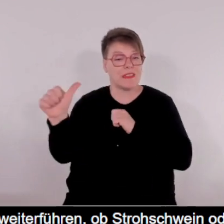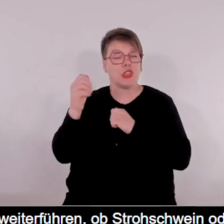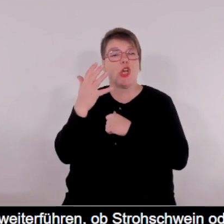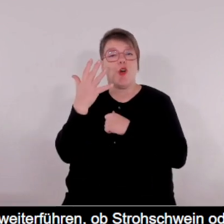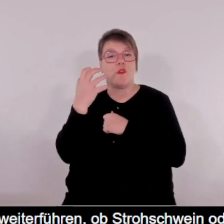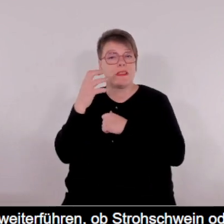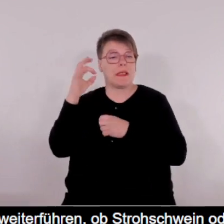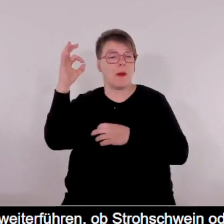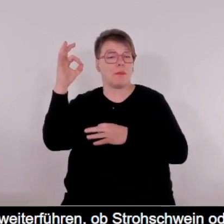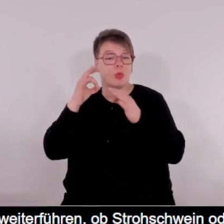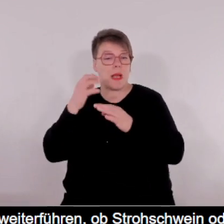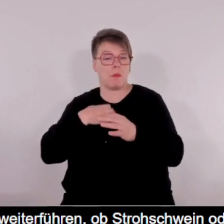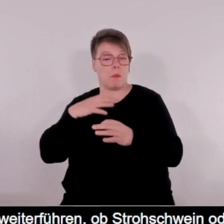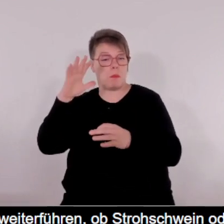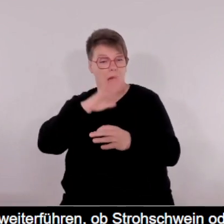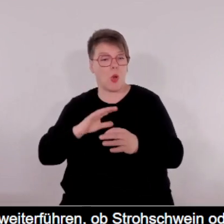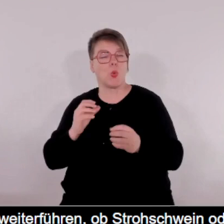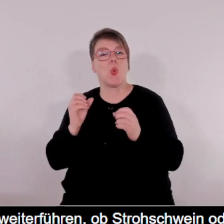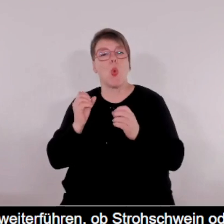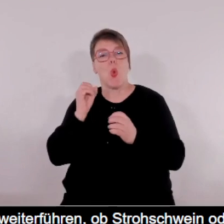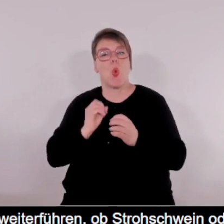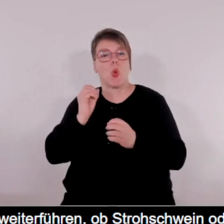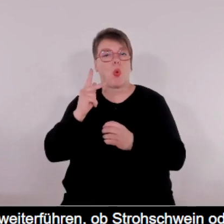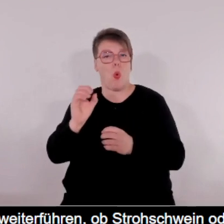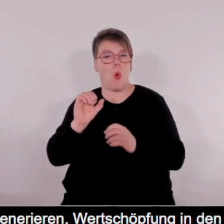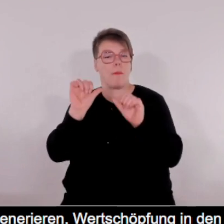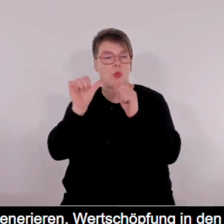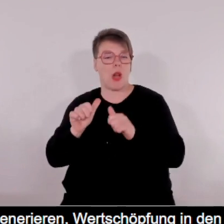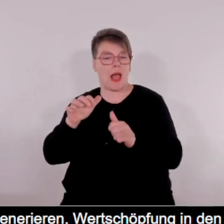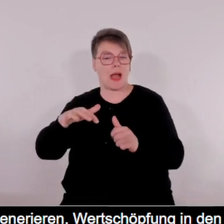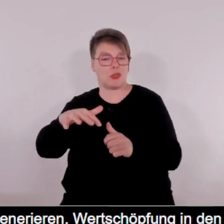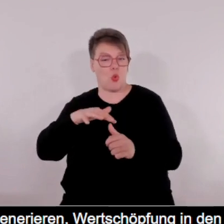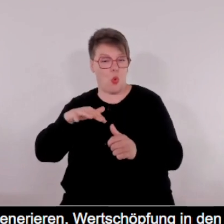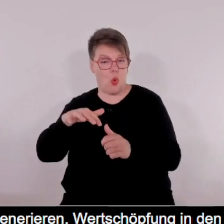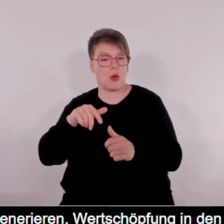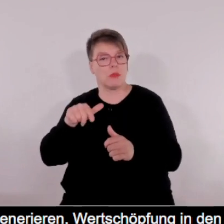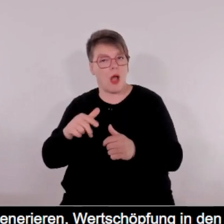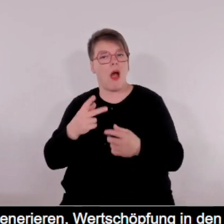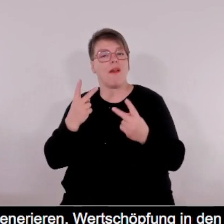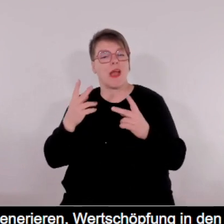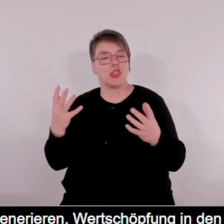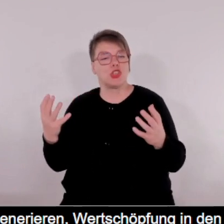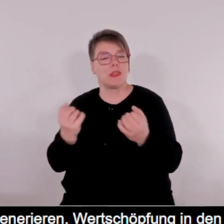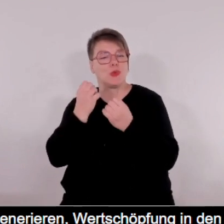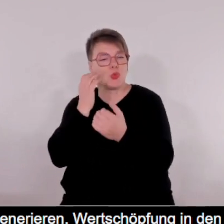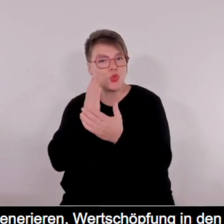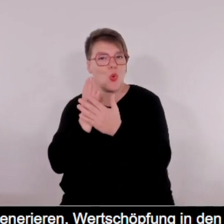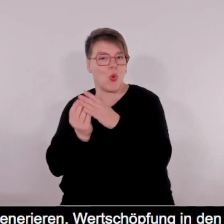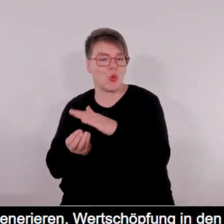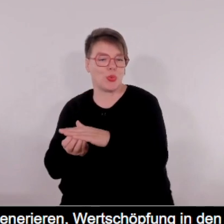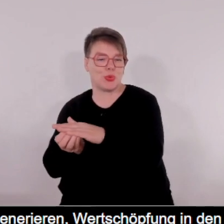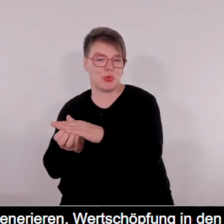Heimatunternehmer in den letzten Jahren 25 Millionen Euro in die Hand genommen, um genau die Idee der Grundversorgung